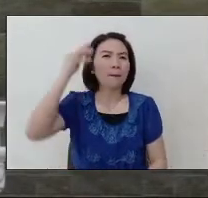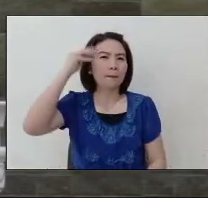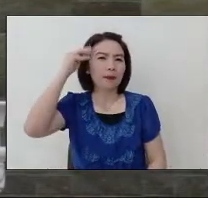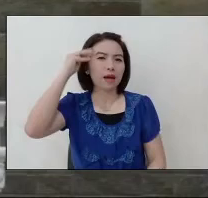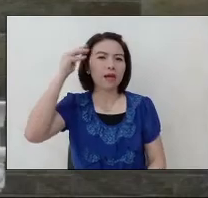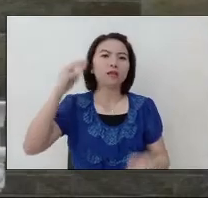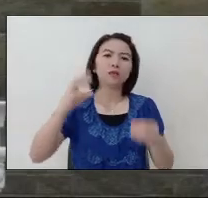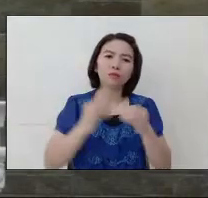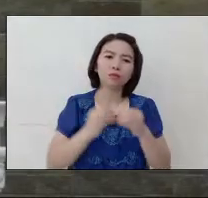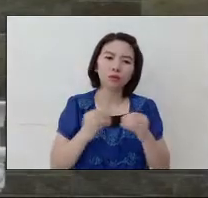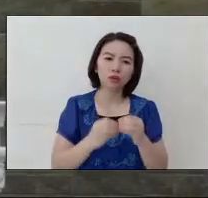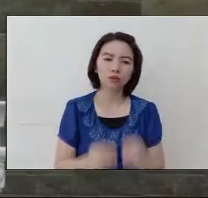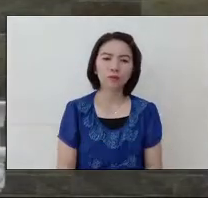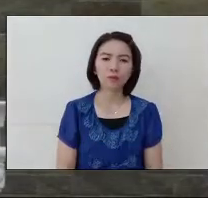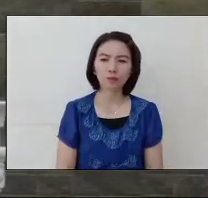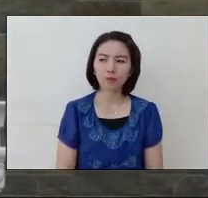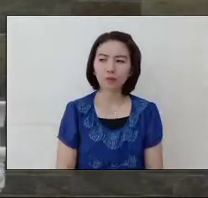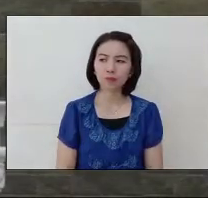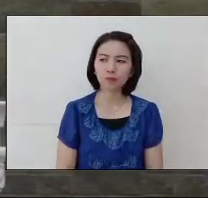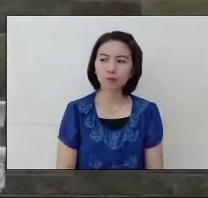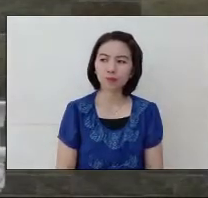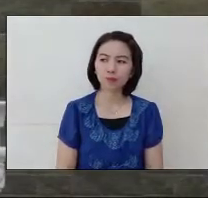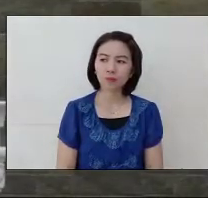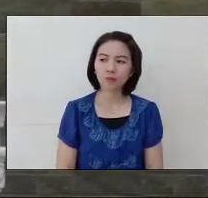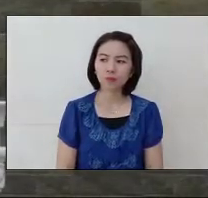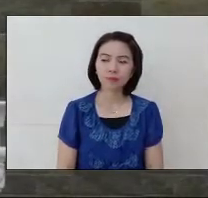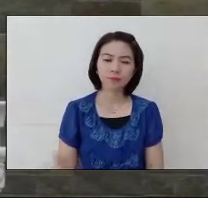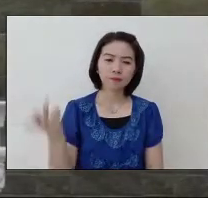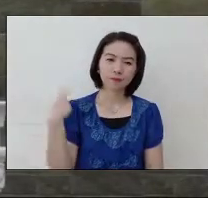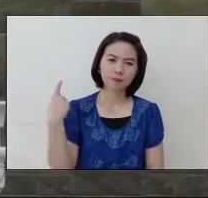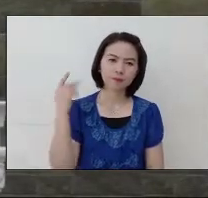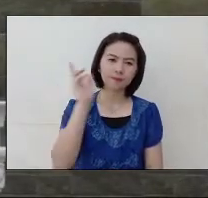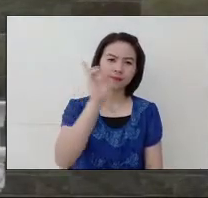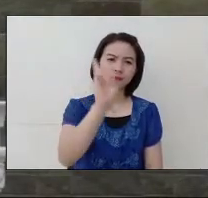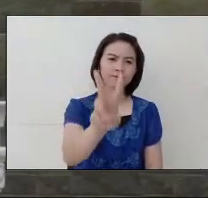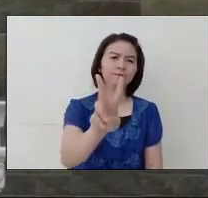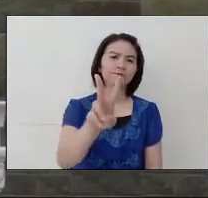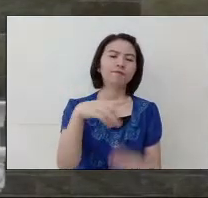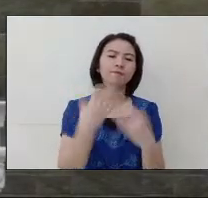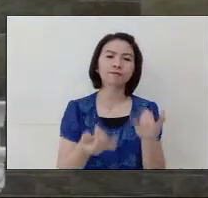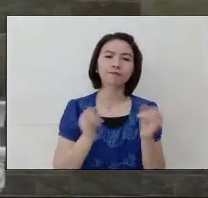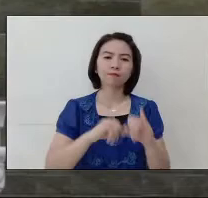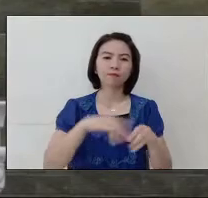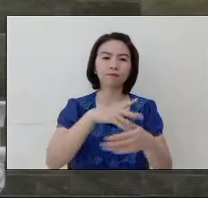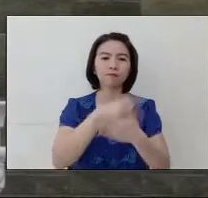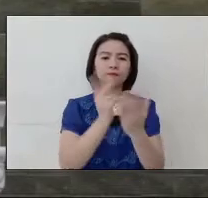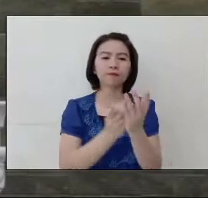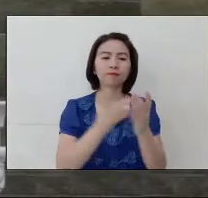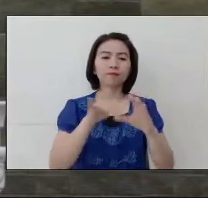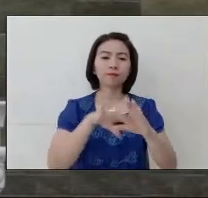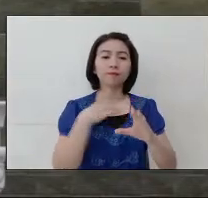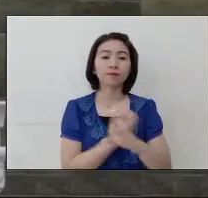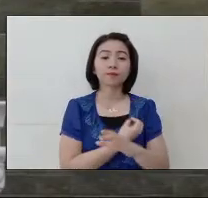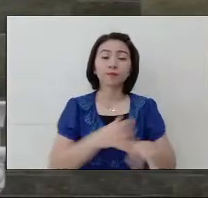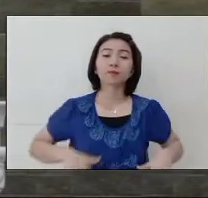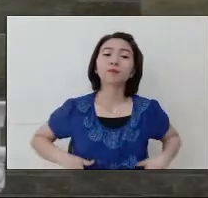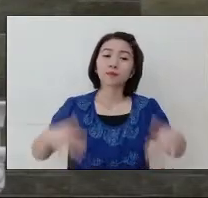sa ating isipan, there are two important parts ng ating buhay, kapatid, napakahalaga dito, mga kapatid. Number